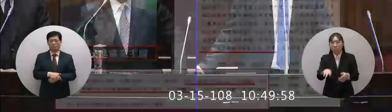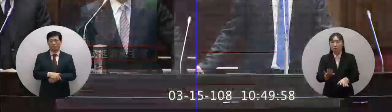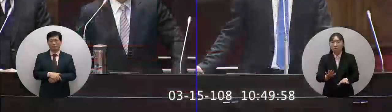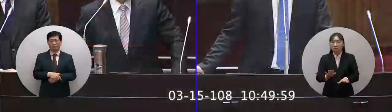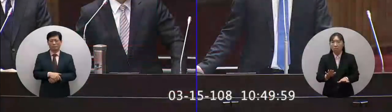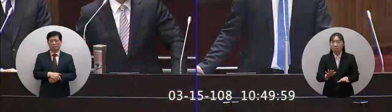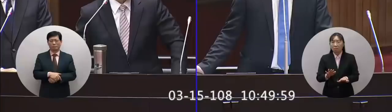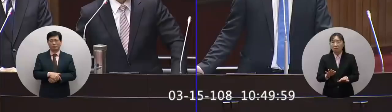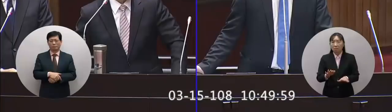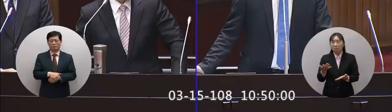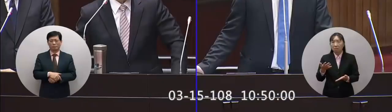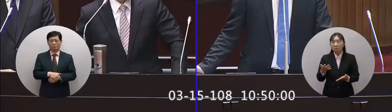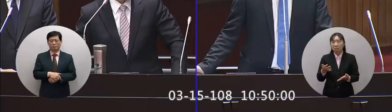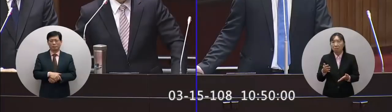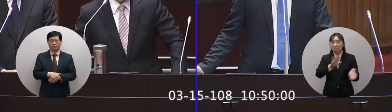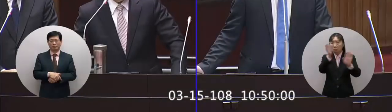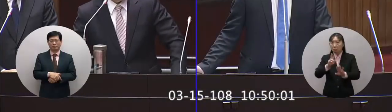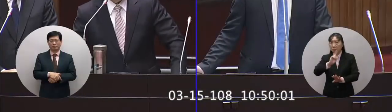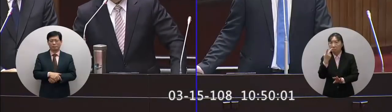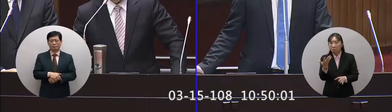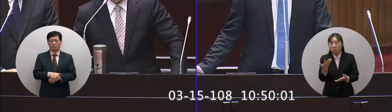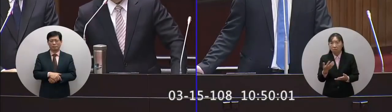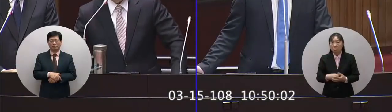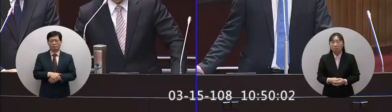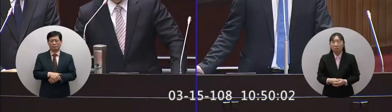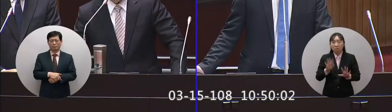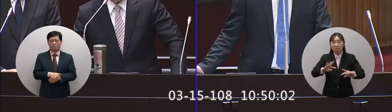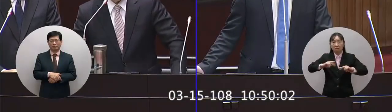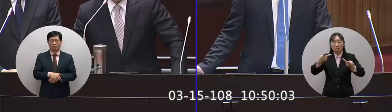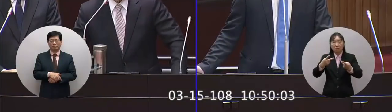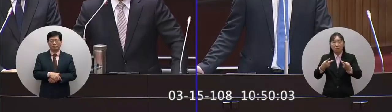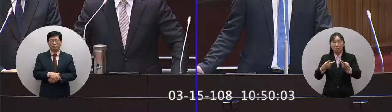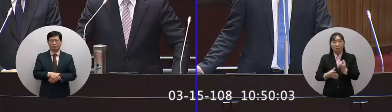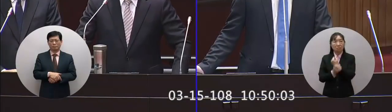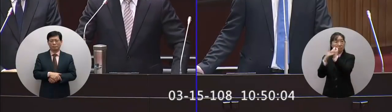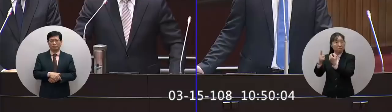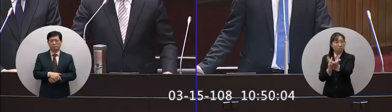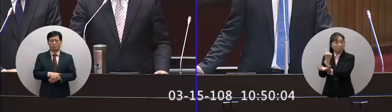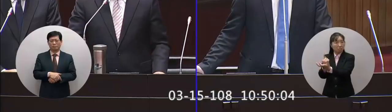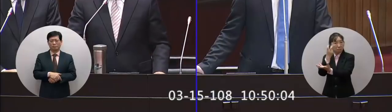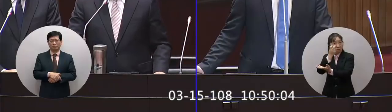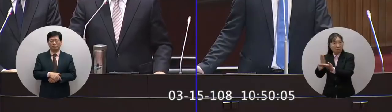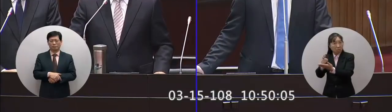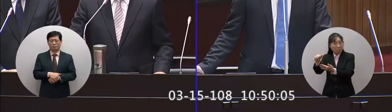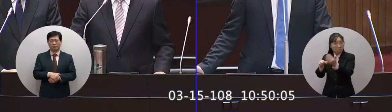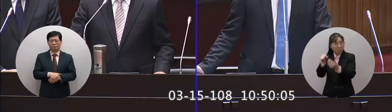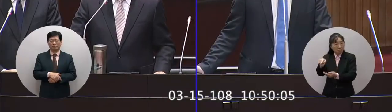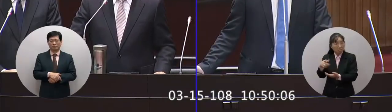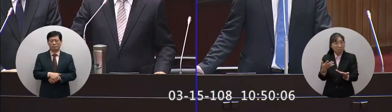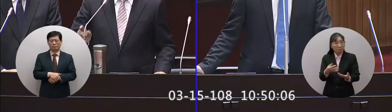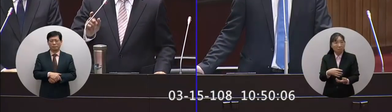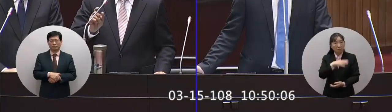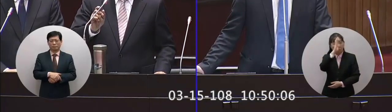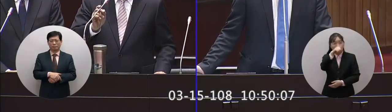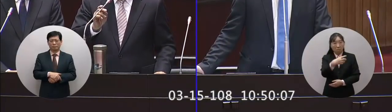态度跟立场有转弯吗？改变成为支持参审制吗？院长，这个问题请你表态，没